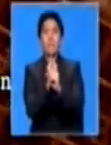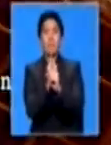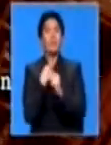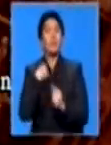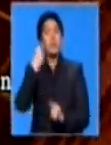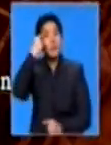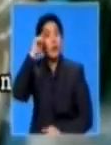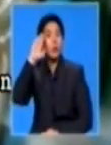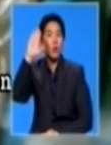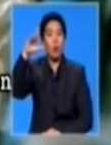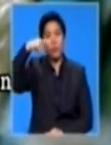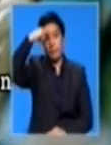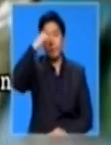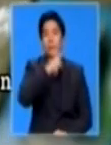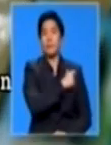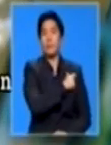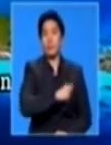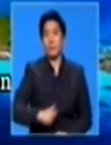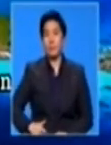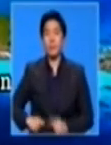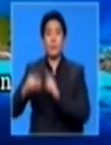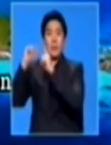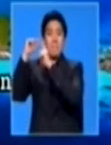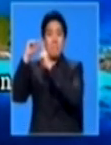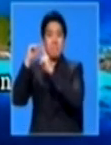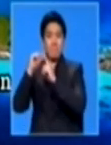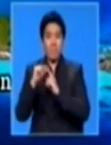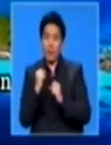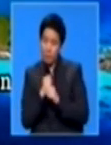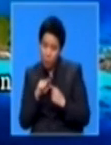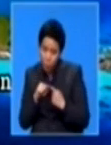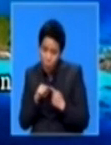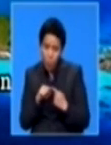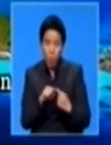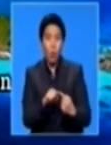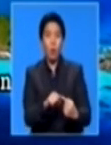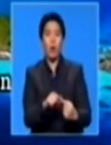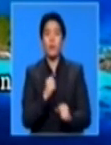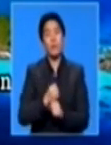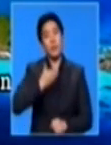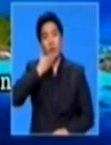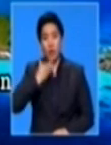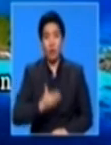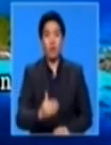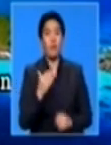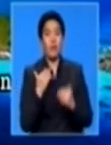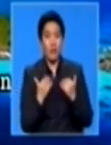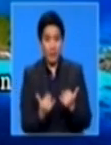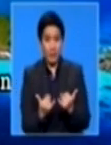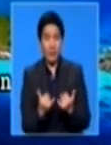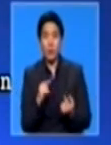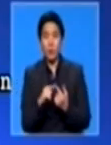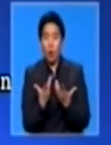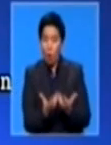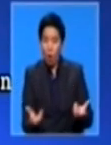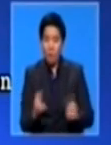วพระสนีของพระองค์ท่านไปให้ต่อเนื่องนะครับแล้วก็ยั่งยืนวันนี้โครงการส่งเสริมสิทธิ